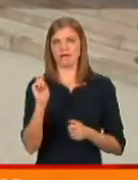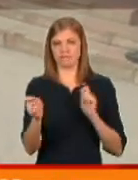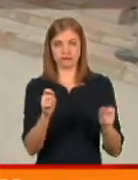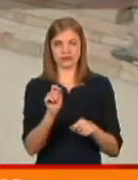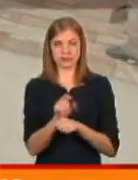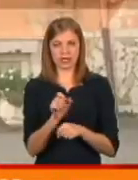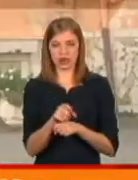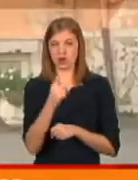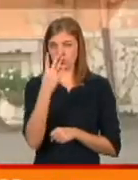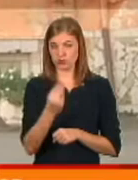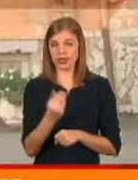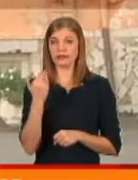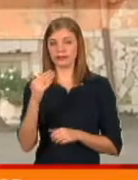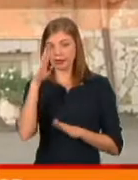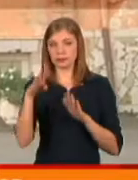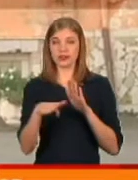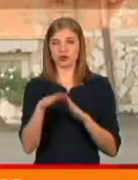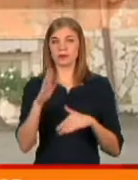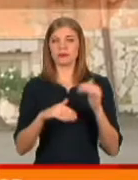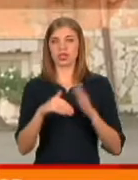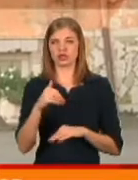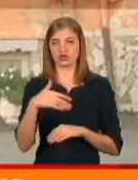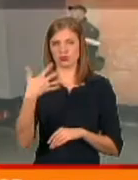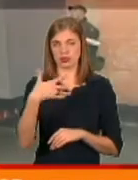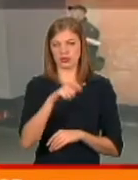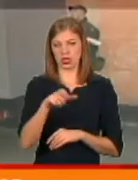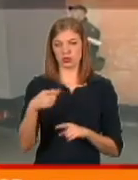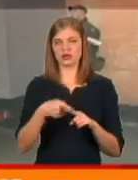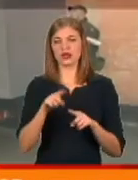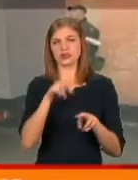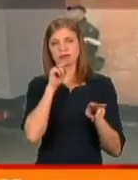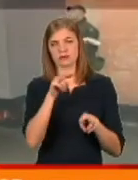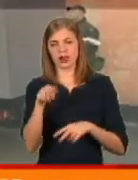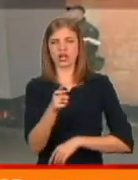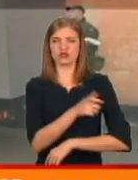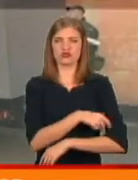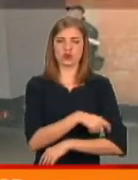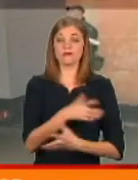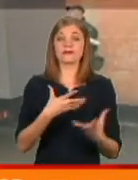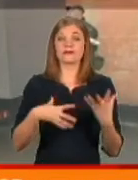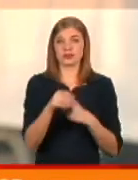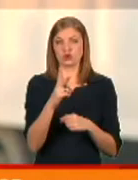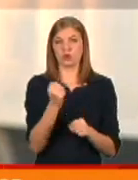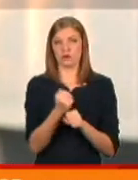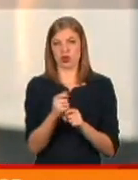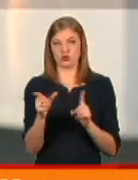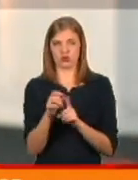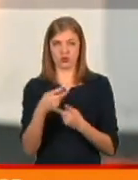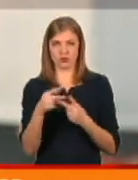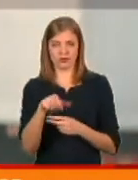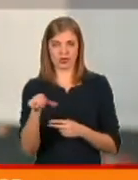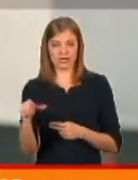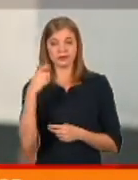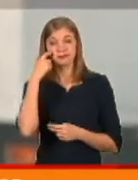задачу на день. В її підпорядкуванні майже півсотні людей. Це наглядачі, чергові, власне усі ті, хто працює з